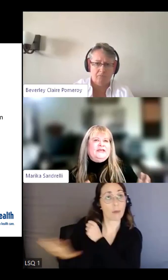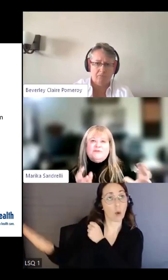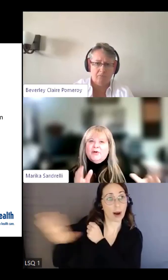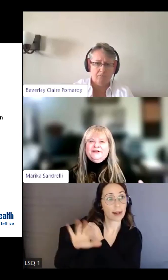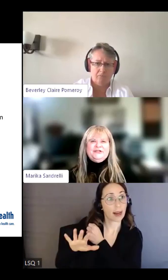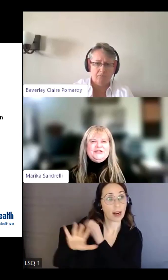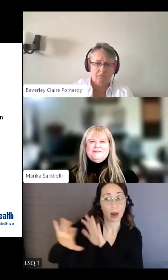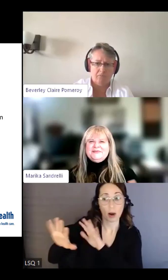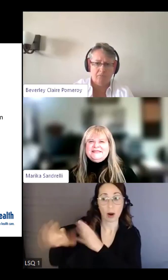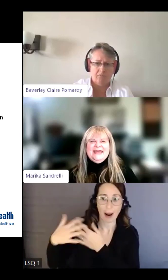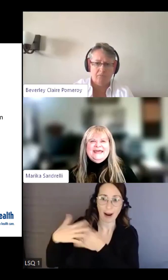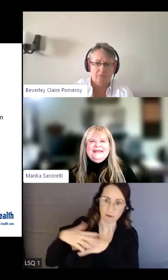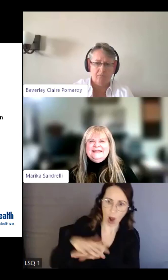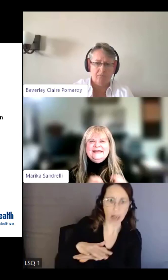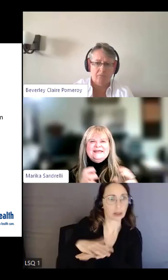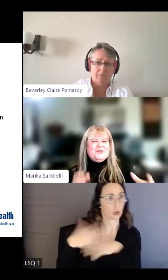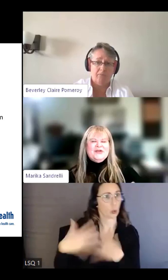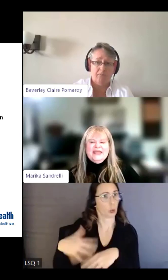et